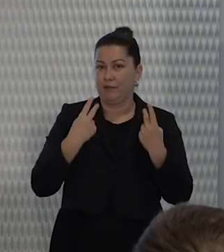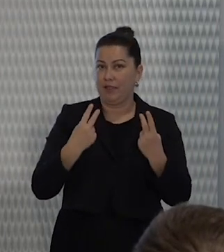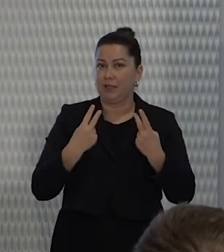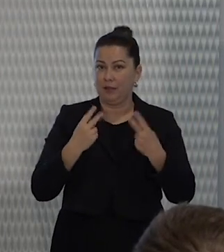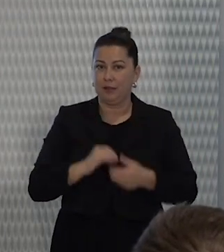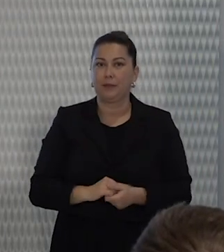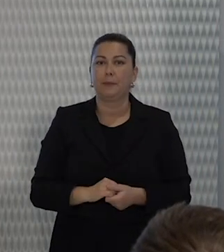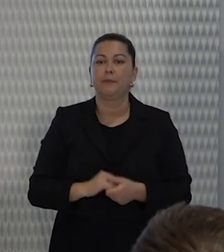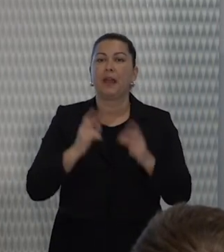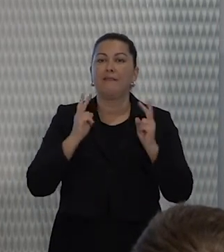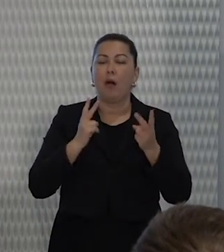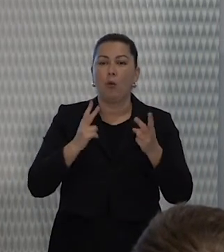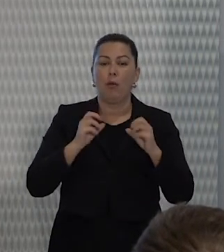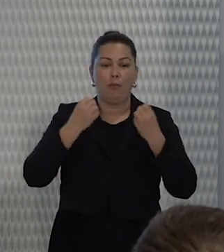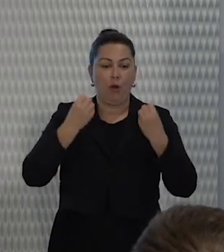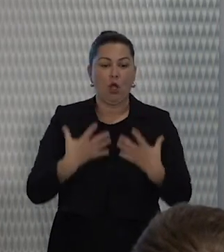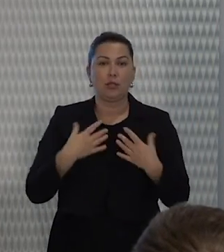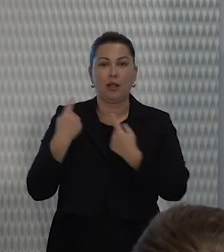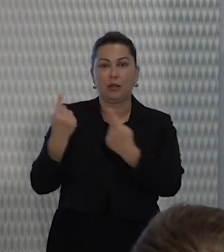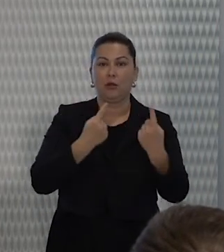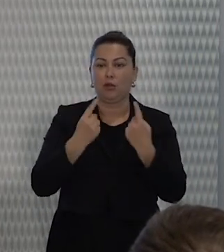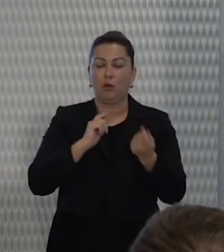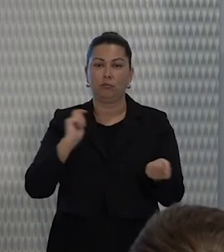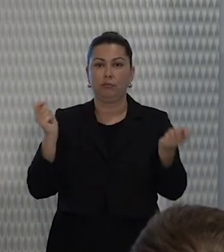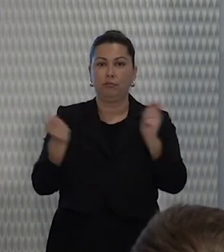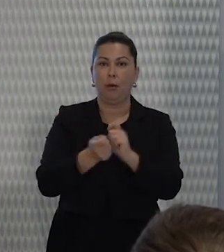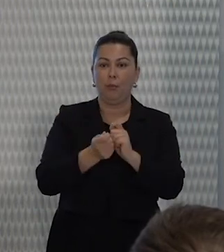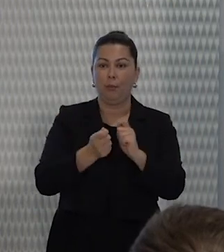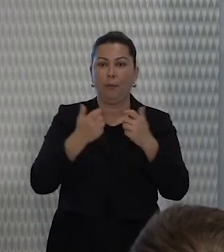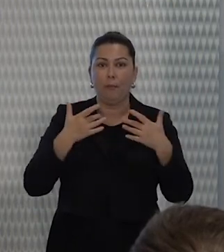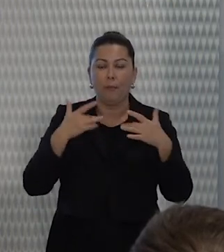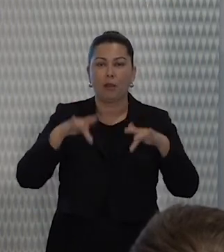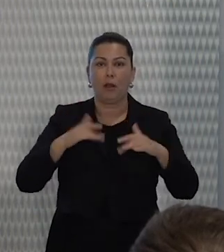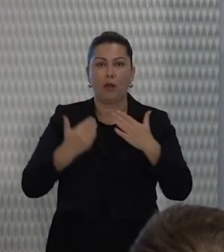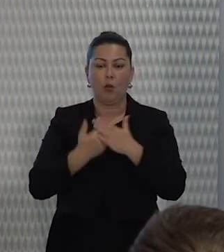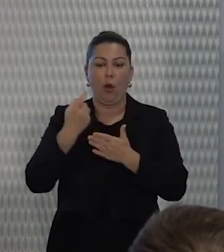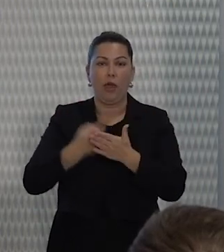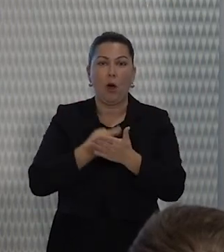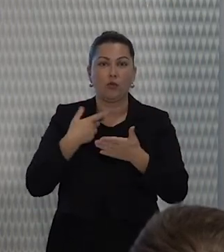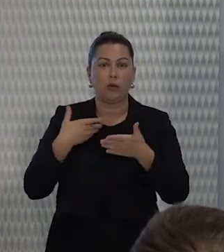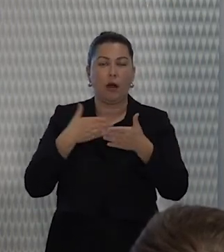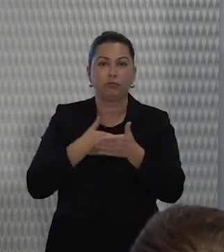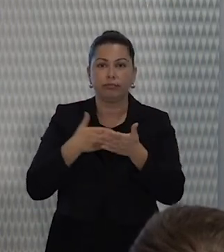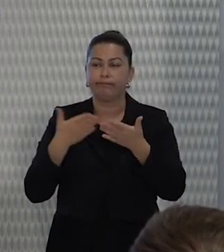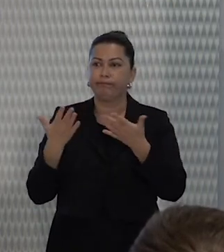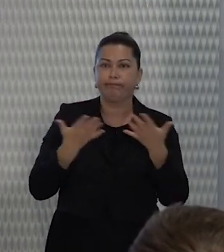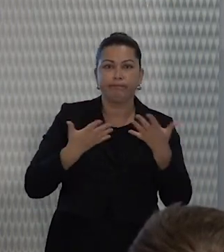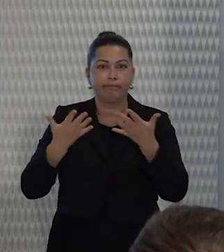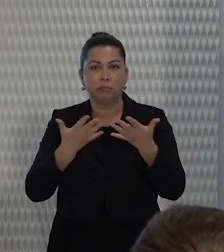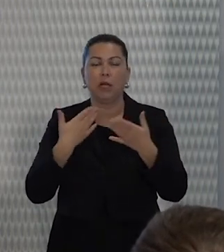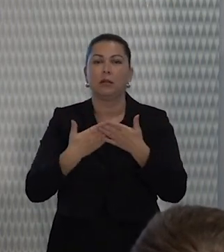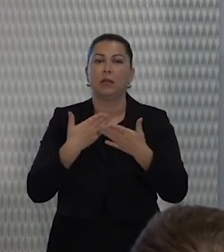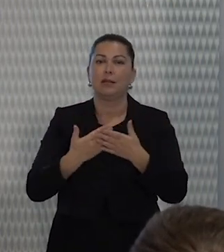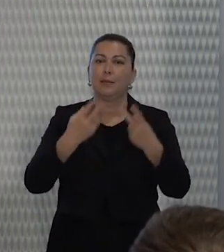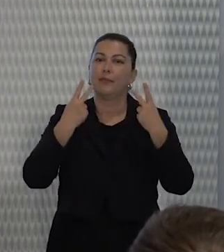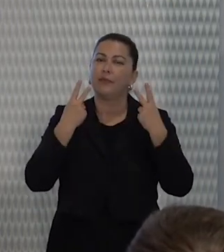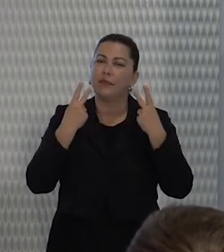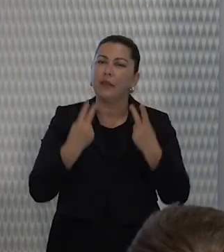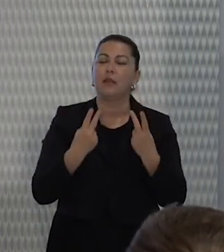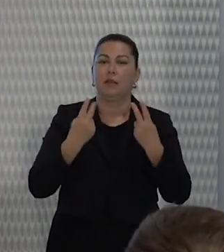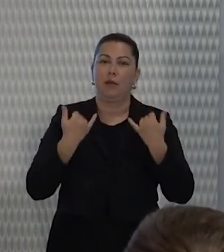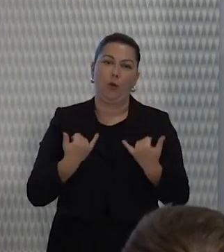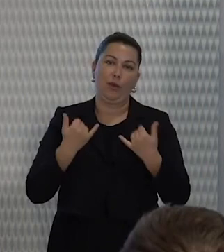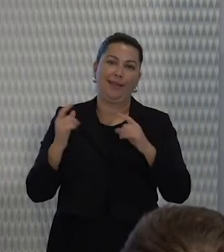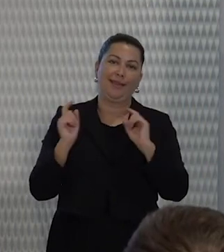Situation verändert, man ist von neuen Herausforderungen gestellt und daher finde ich es extrem wichtig, dass wir einen solchen Dialog